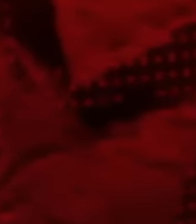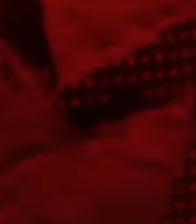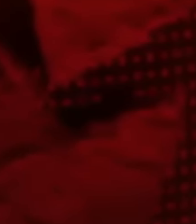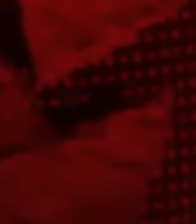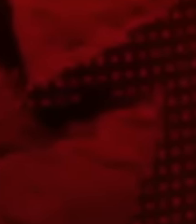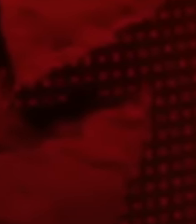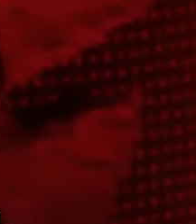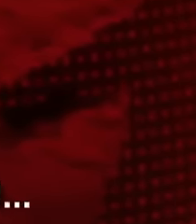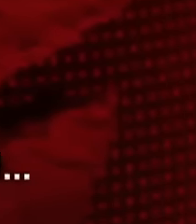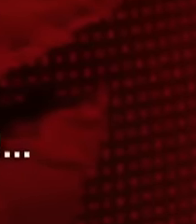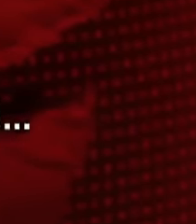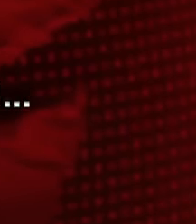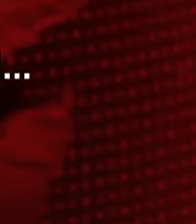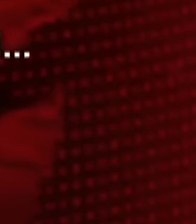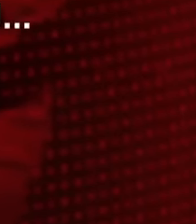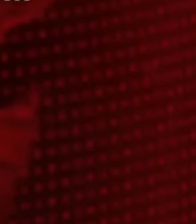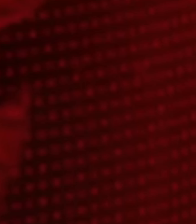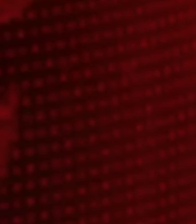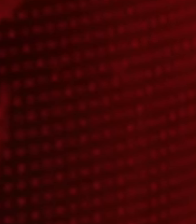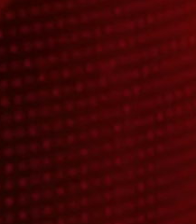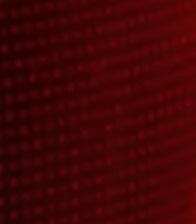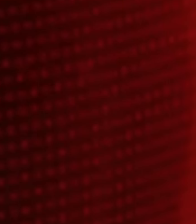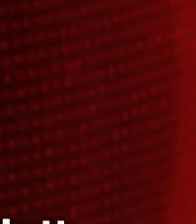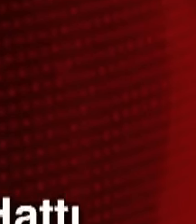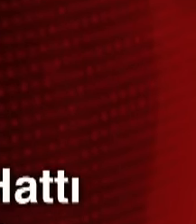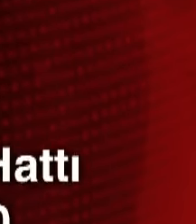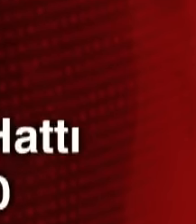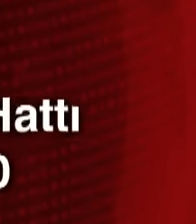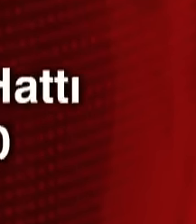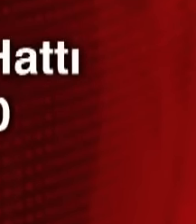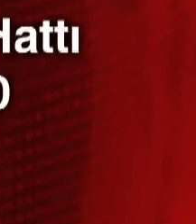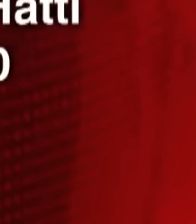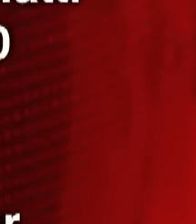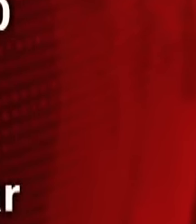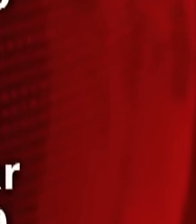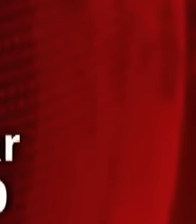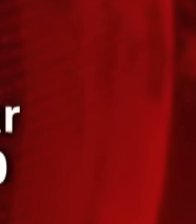her köşesi cennetin, ezilir yerler için.